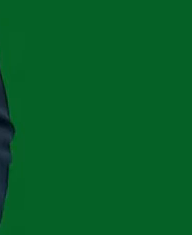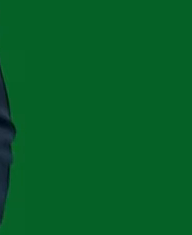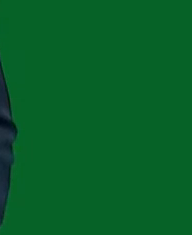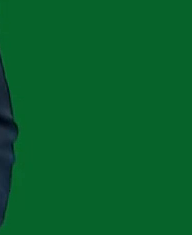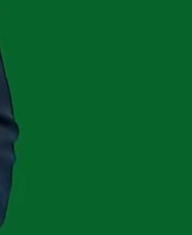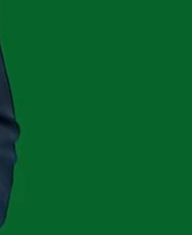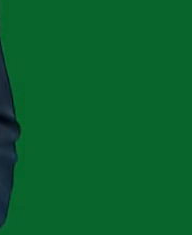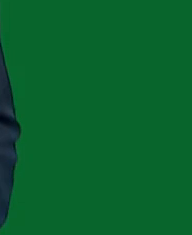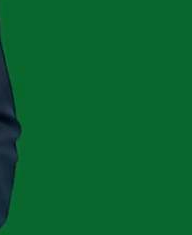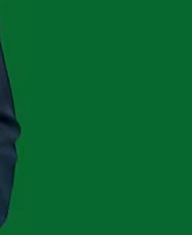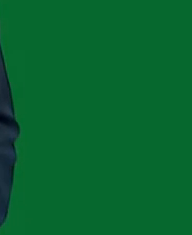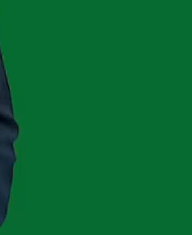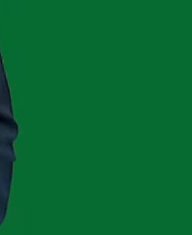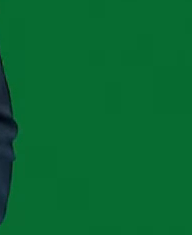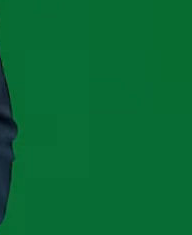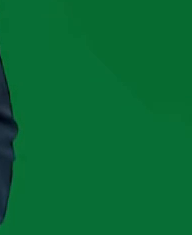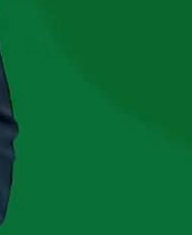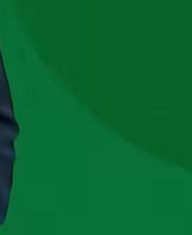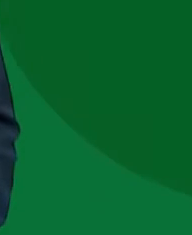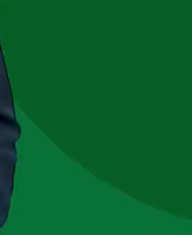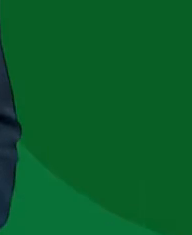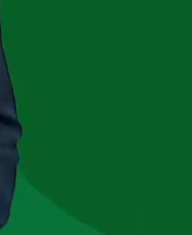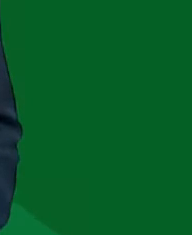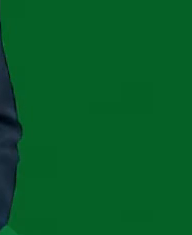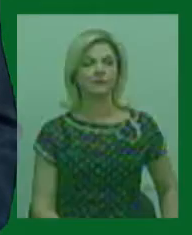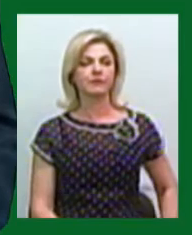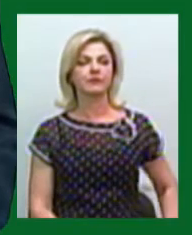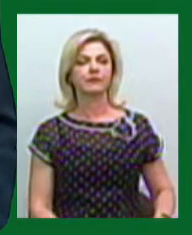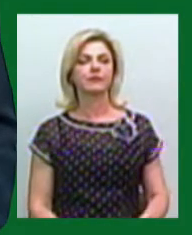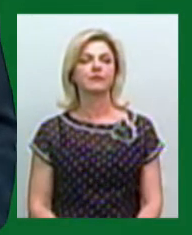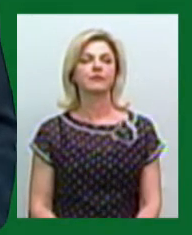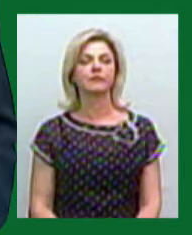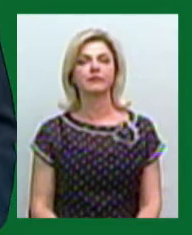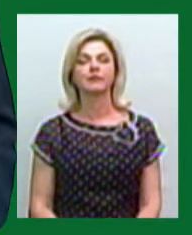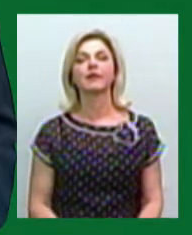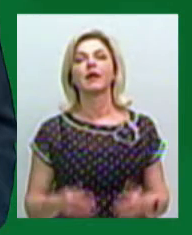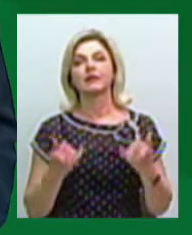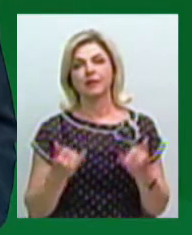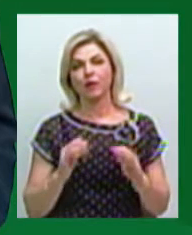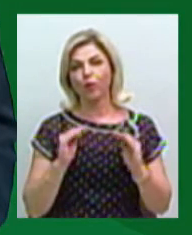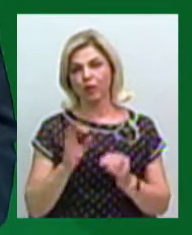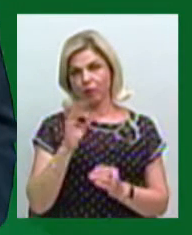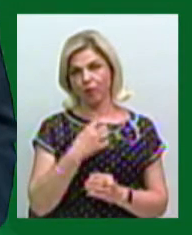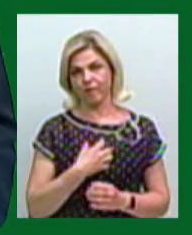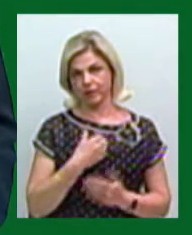Доброго вечора. В ефірі новини на UA Миколаїв. У студії працює Володимир Степанов. Зараз коротко про головне у